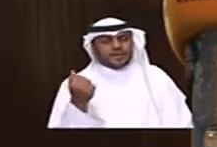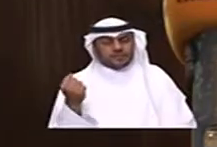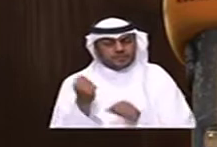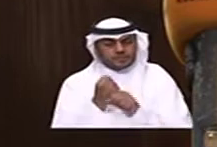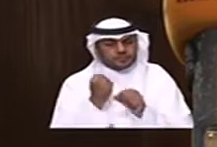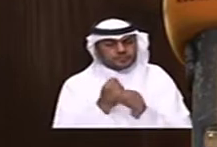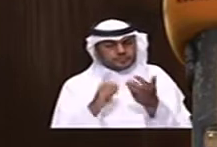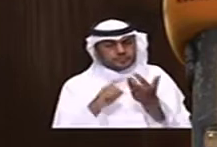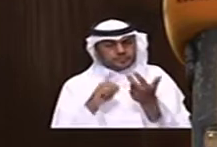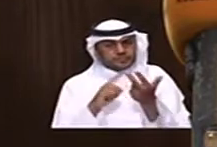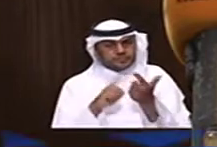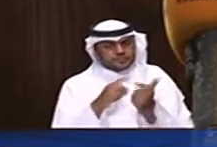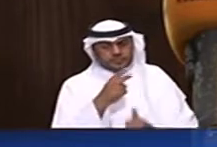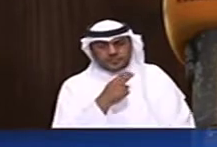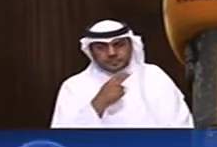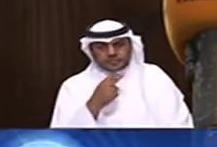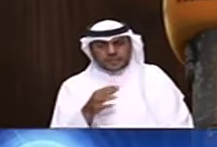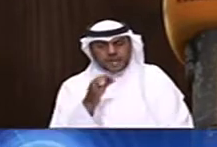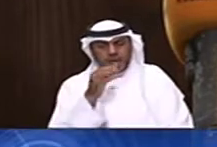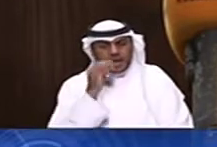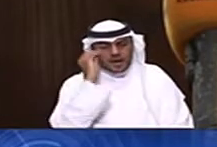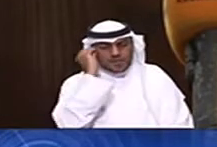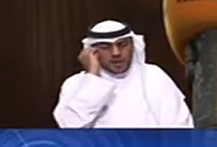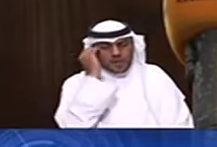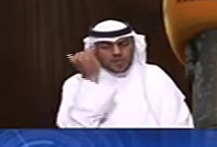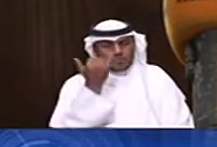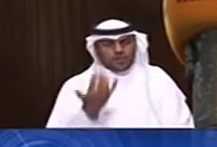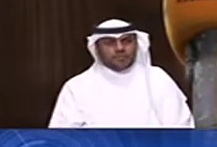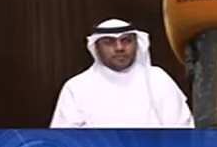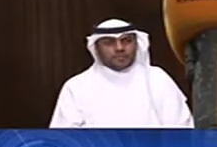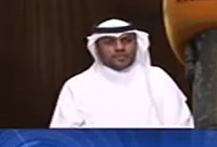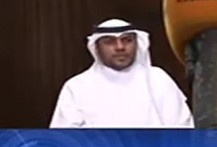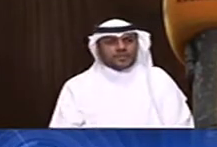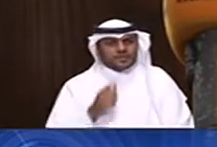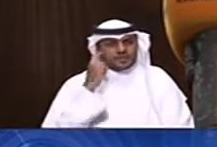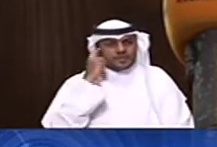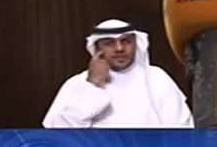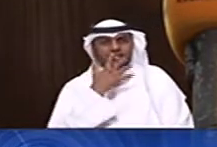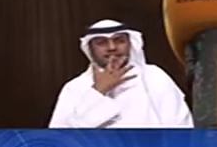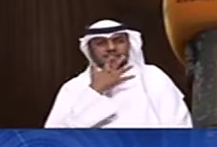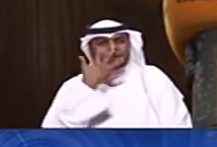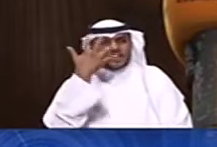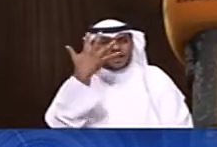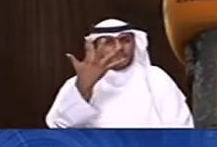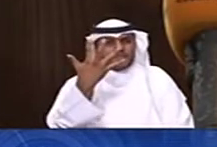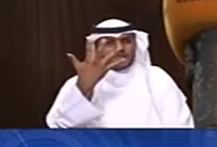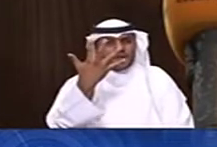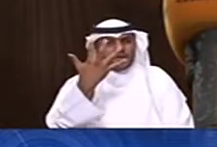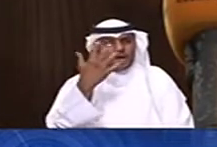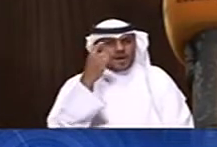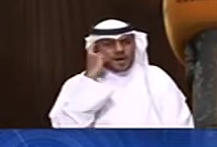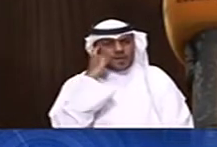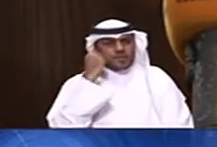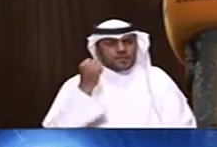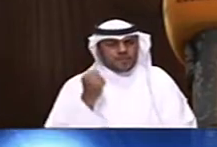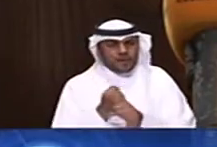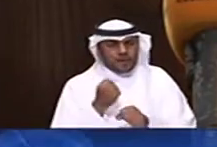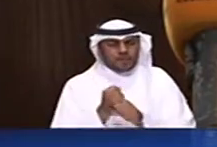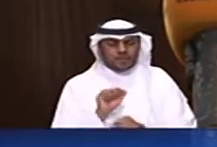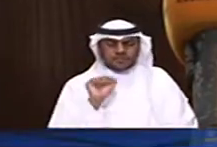في خططنا التنموية. في الخطة الخمسية الثانية يعني ذكرت هذه